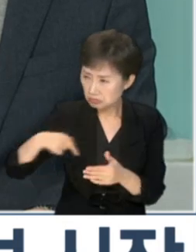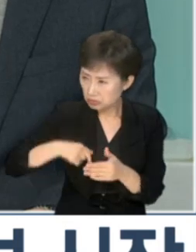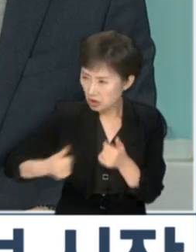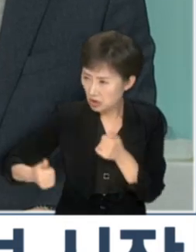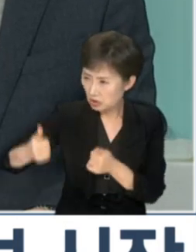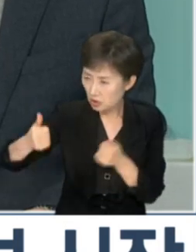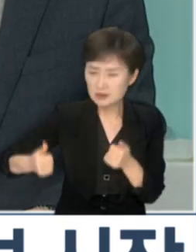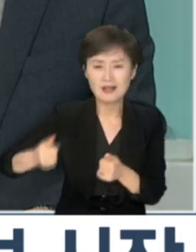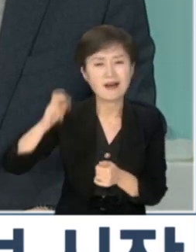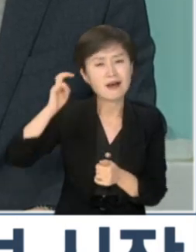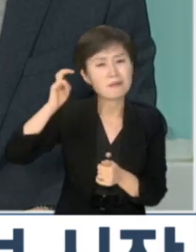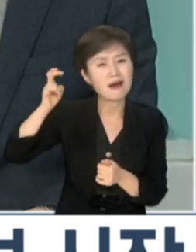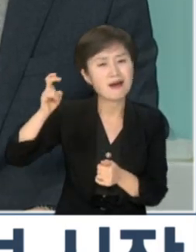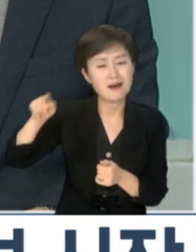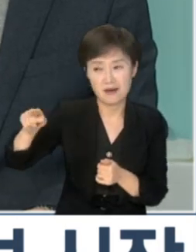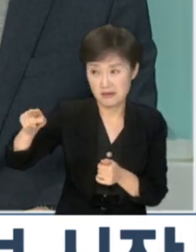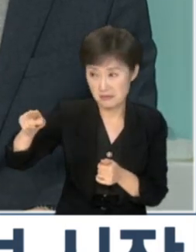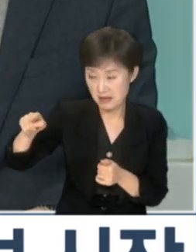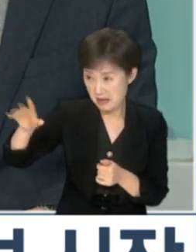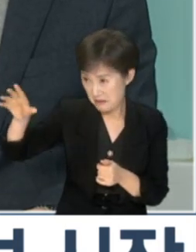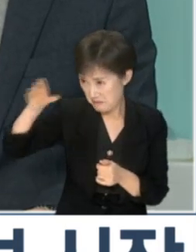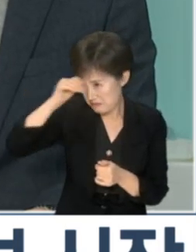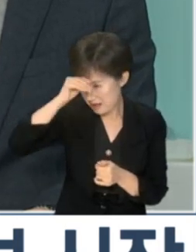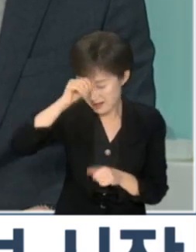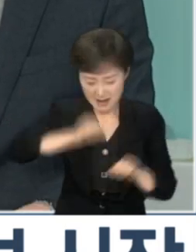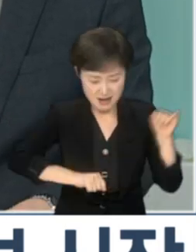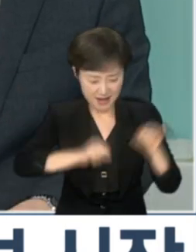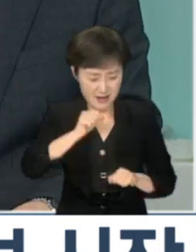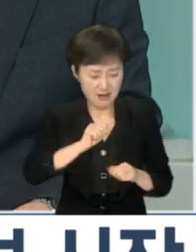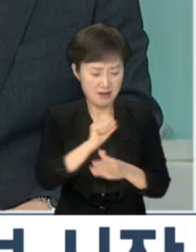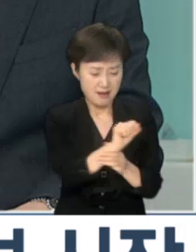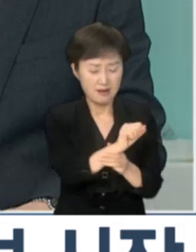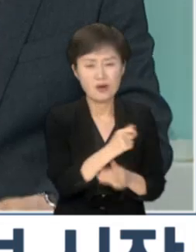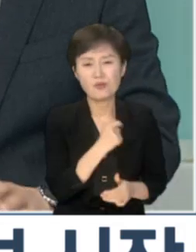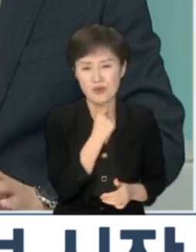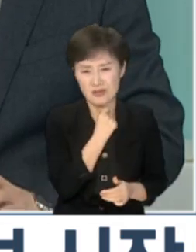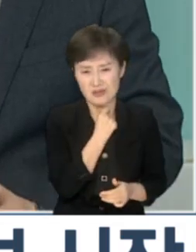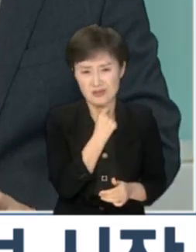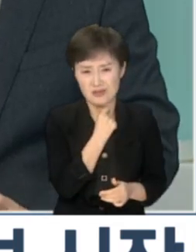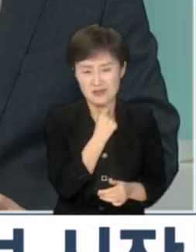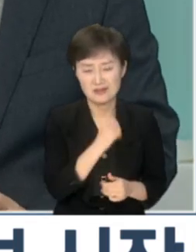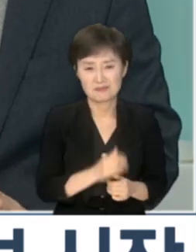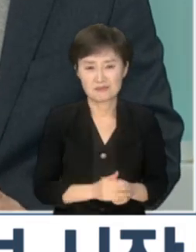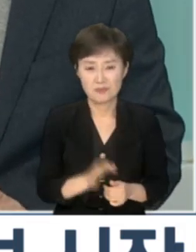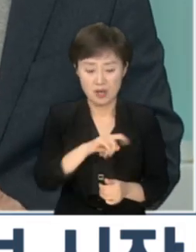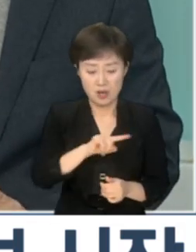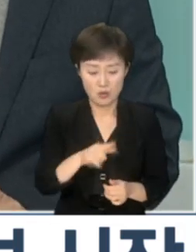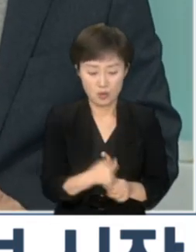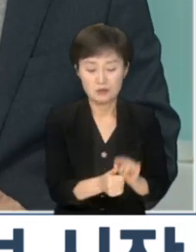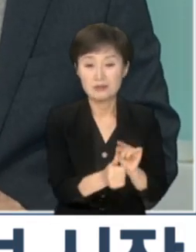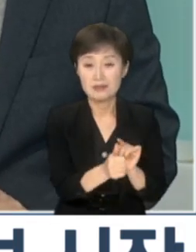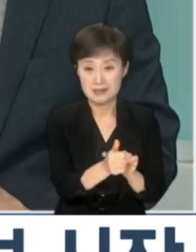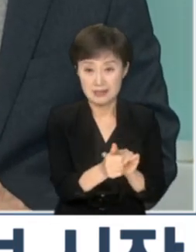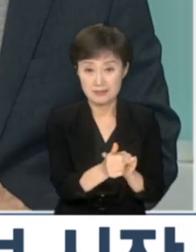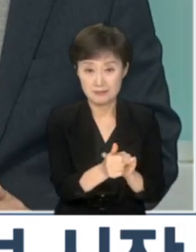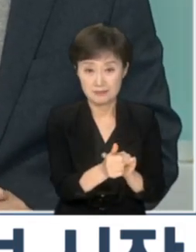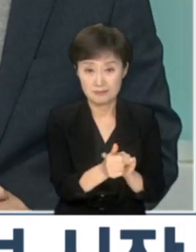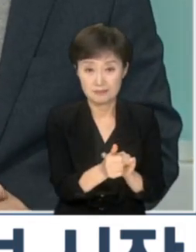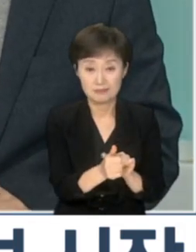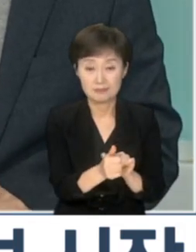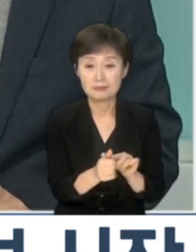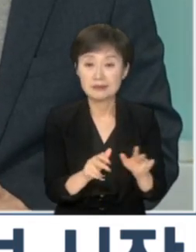것 같아요. 그러니까 한동훈 장관 하니까 나도 해야 되겠다 이런 심리도 좀 있는 것 같고, 제가 볼 때 한동훈 저기 원희룡 장관은 지금